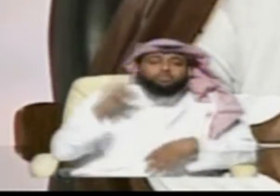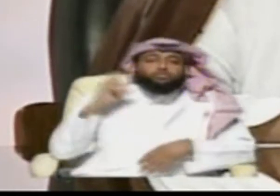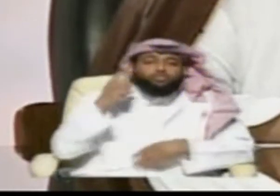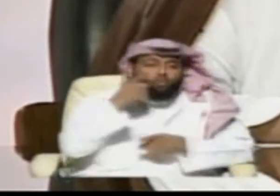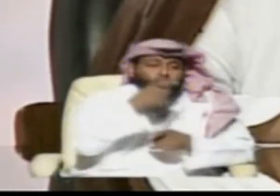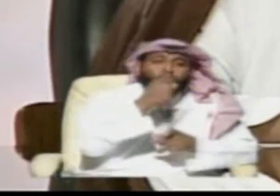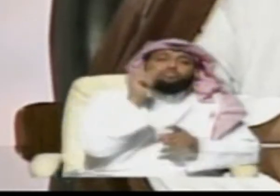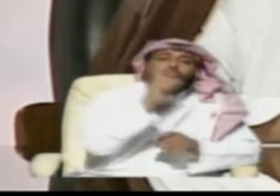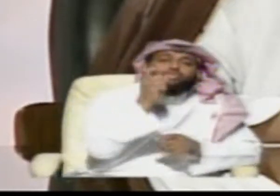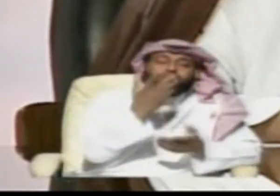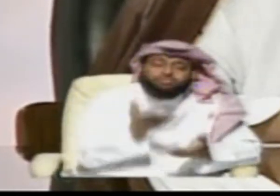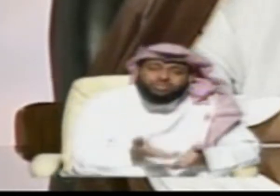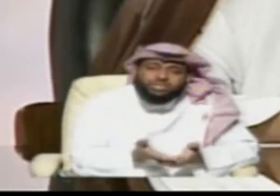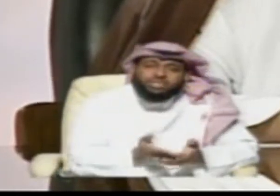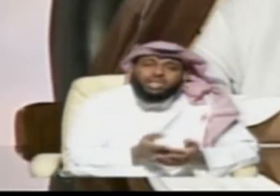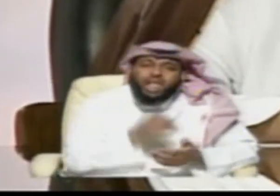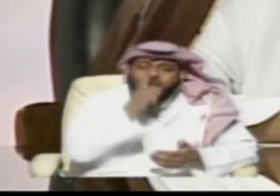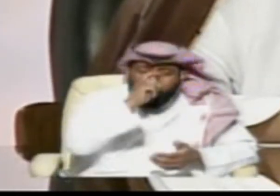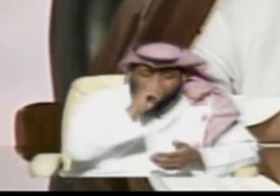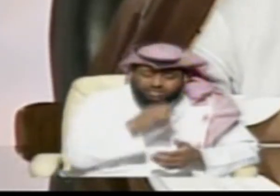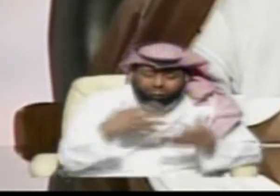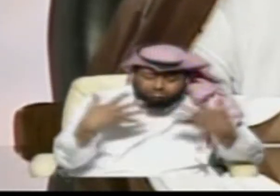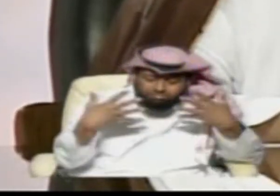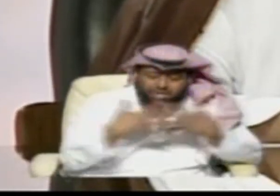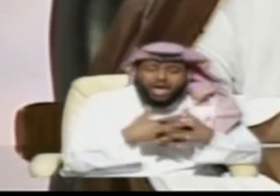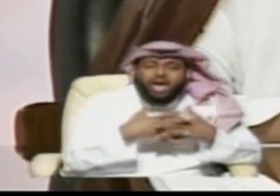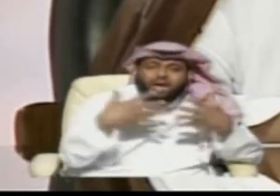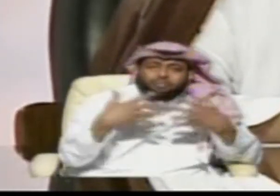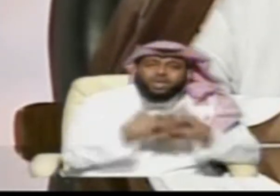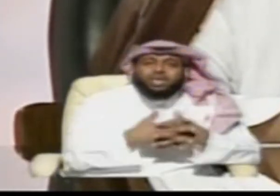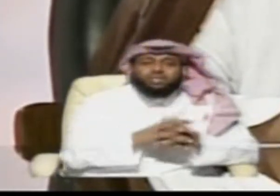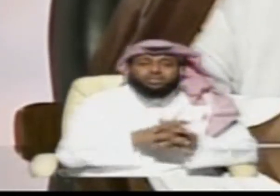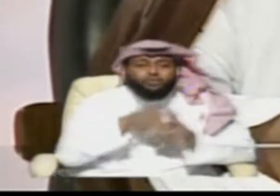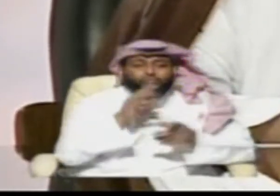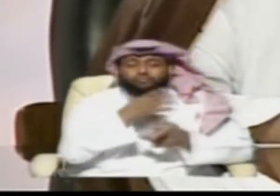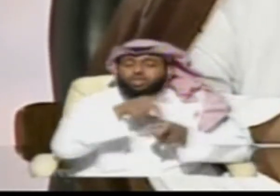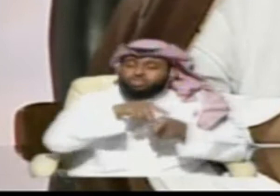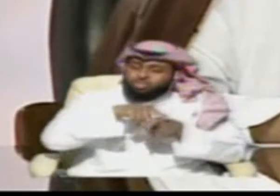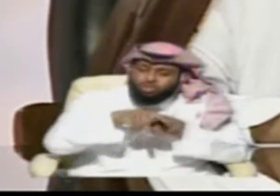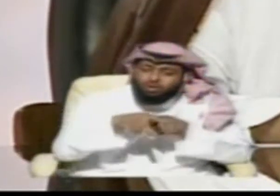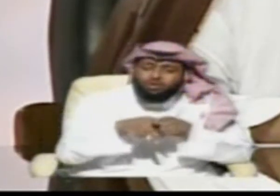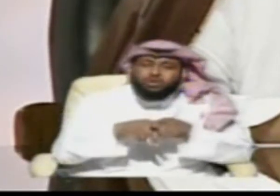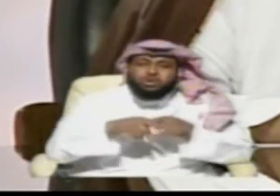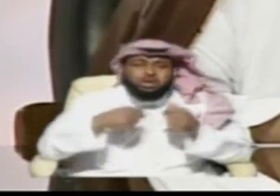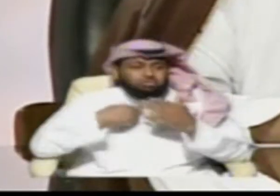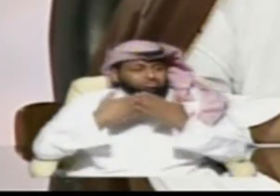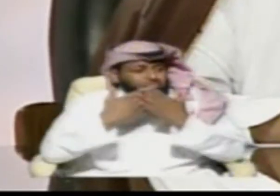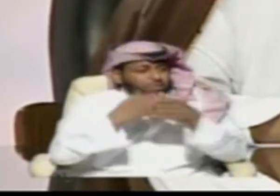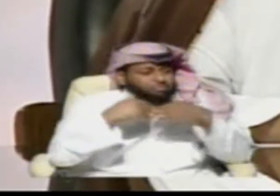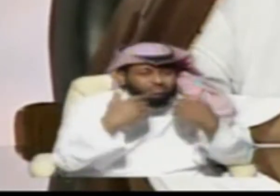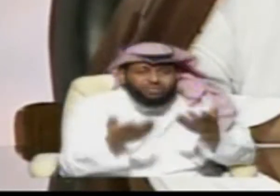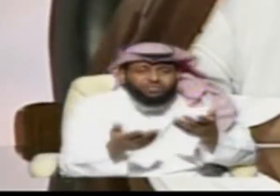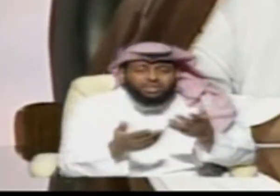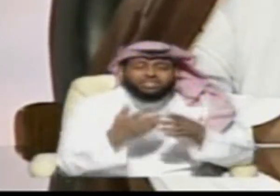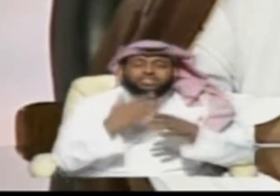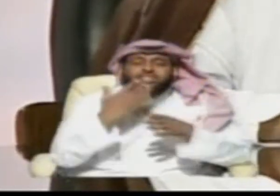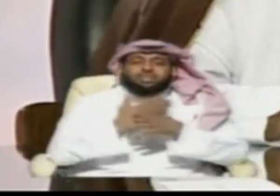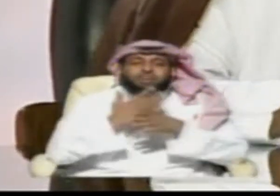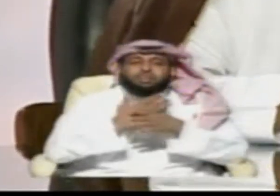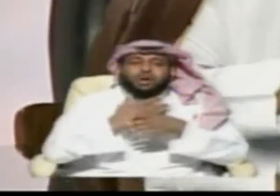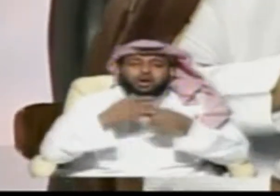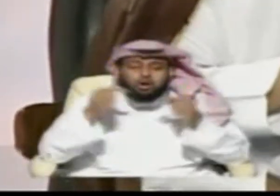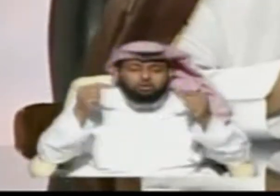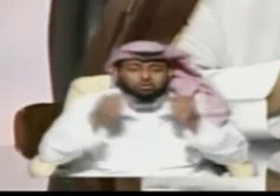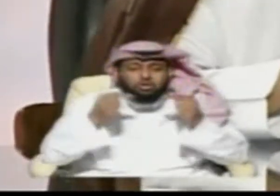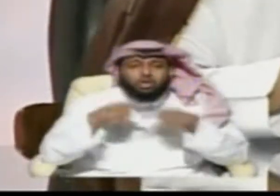ولا يخذله ولا يسلمه. وكل هذا يجري الآن، هم يظلمون وهم يخذلون وهم يسلمون لأعدائهم. فإذا